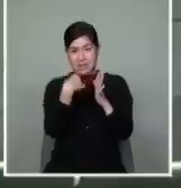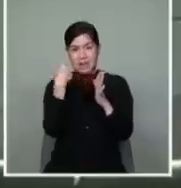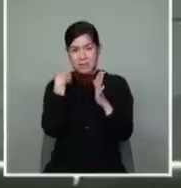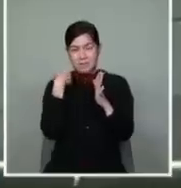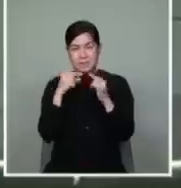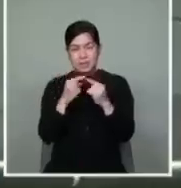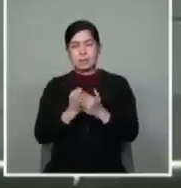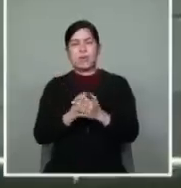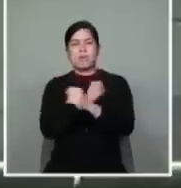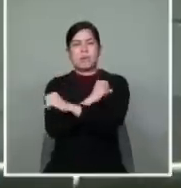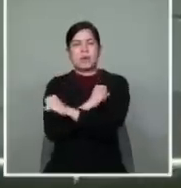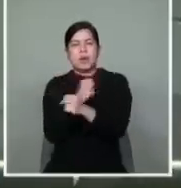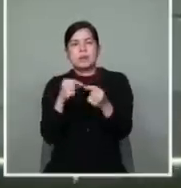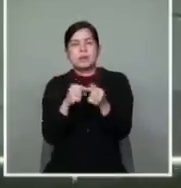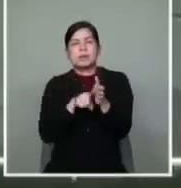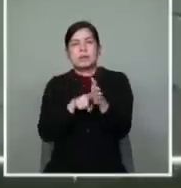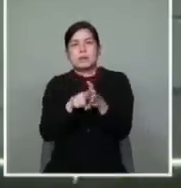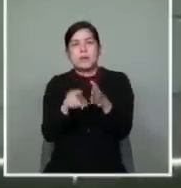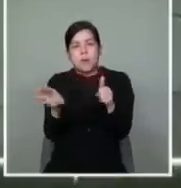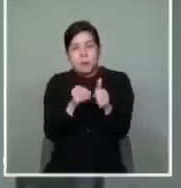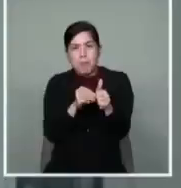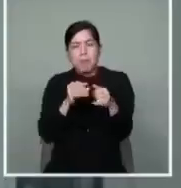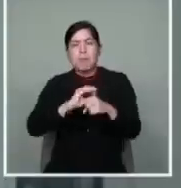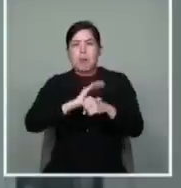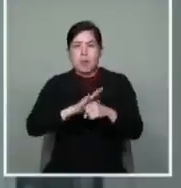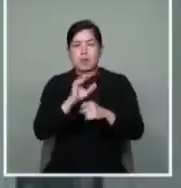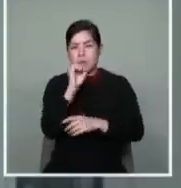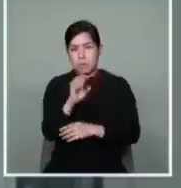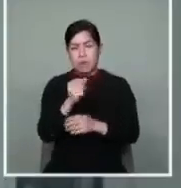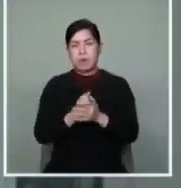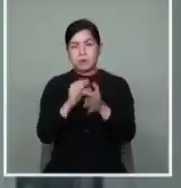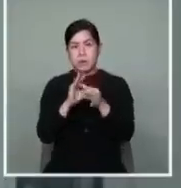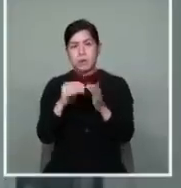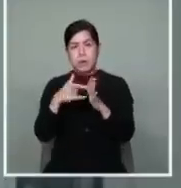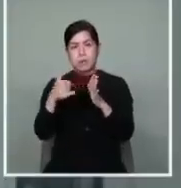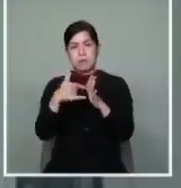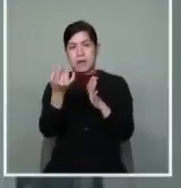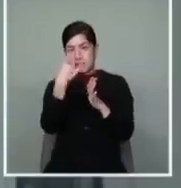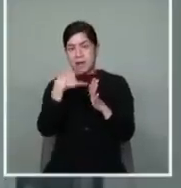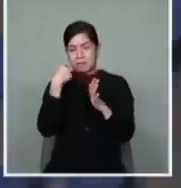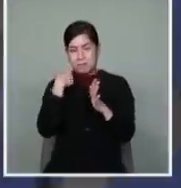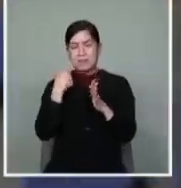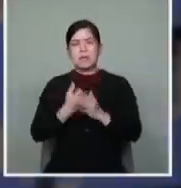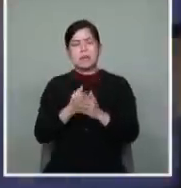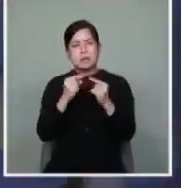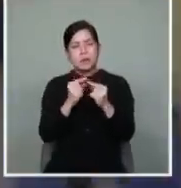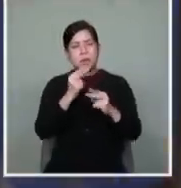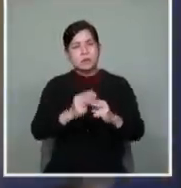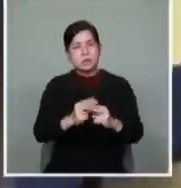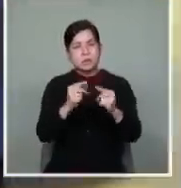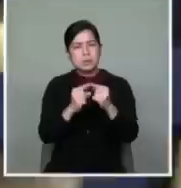แพทย์ชอนพีคอลลี่แพทย์ประจำทำเนียบขาวระบุเลยว่าเป็นยาแอนติบอดีแบบพร้อมกันหลายตัวค่ะที่เรียกกันว่า